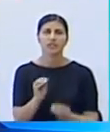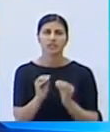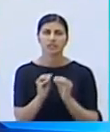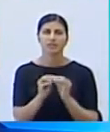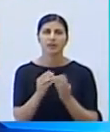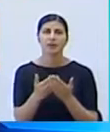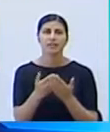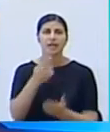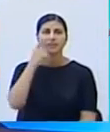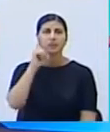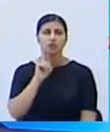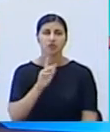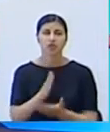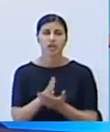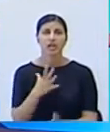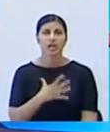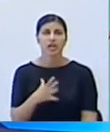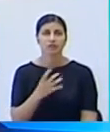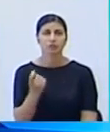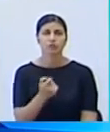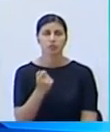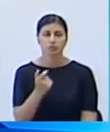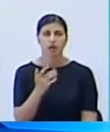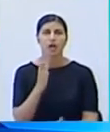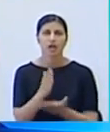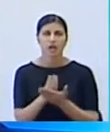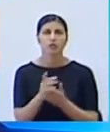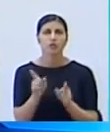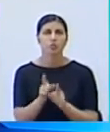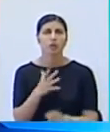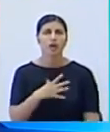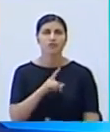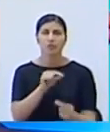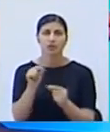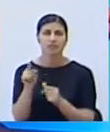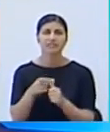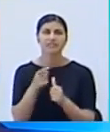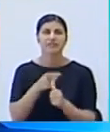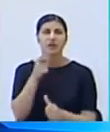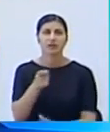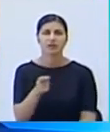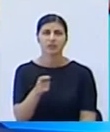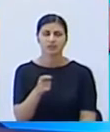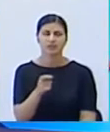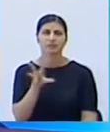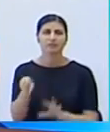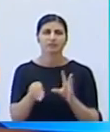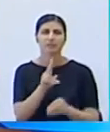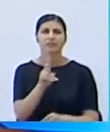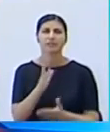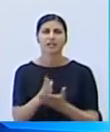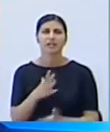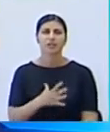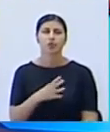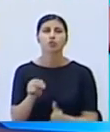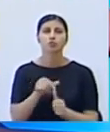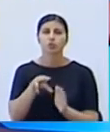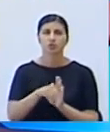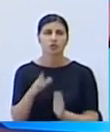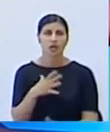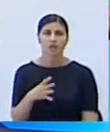თუნდაც აზერბაიჯანში არის ქართული უმცირესობა? არის სომხეთში ქართული უმცირესობა? ან ნებისმიერ სხვა ქვეყანაში სადაც კომპაქტურად არის ქართველები ჩასახლებული? სომხეთში